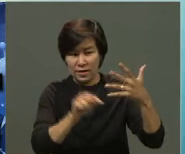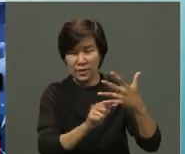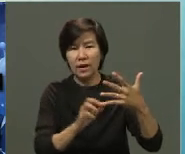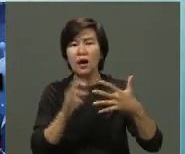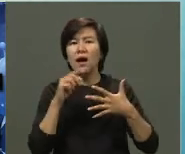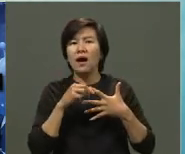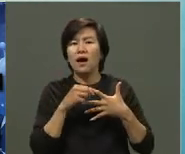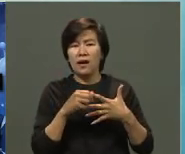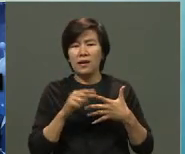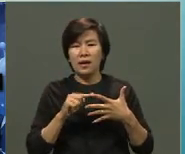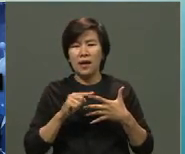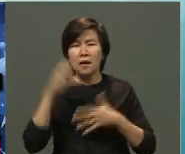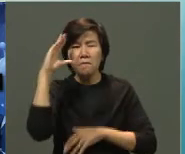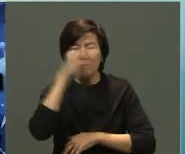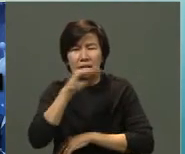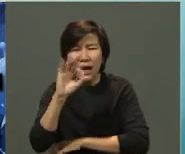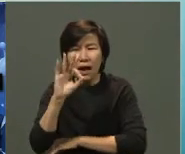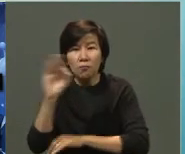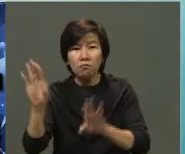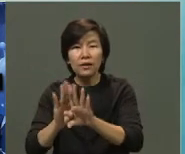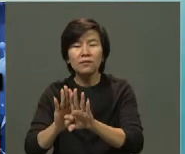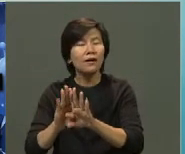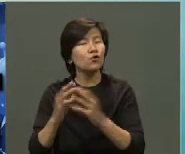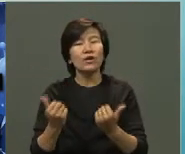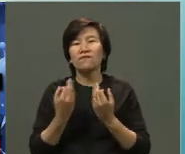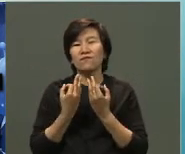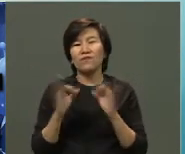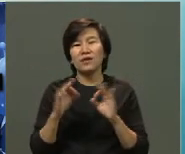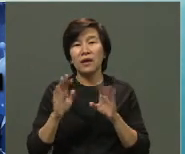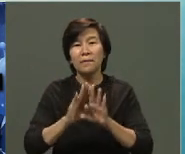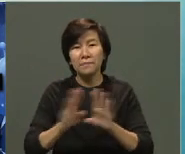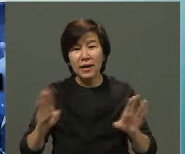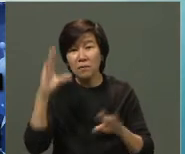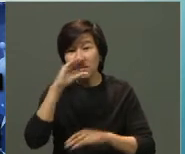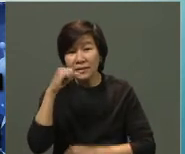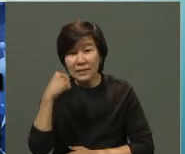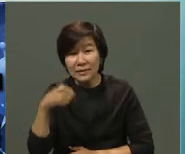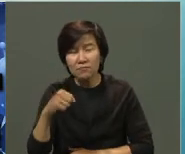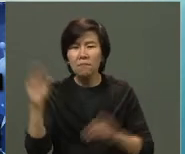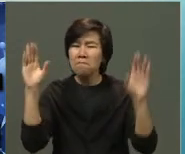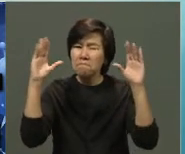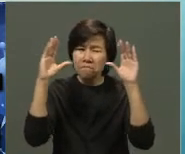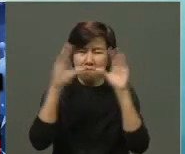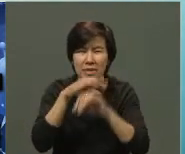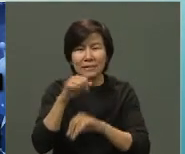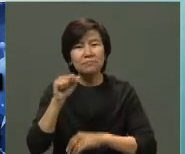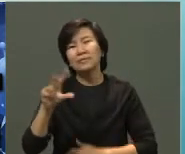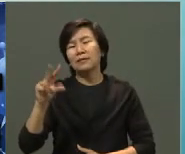เรื่องที่เป็นอันใหม่ที่ตีกรอบสีแดงนี้คือสถานบริการนะครับพูดง่ายภาพบาร์คาราโอเกะน่ะอันที่สองคือร้านเกมส์นะครับอินเตอร์เน็ตและสุดท้ายคืออาบอบนวดหรือโรงน้ำชาไม่รู้ในรายละเอียดครับอันแรกคือโรงเรียนนะครับอ่าอันนี้พูดแล้วนะครับก็อย่างที่ว่าเปิดทั้งหมดแล้วก็ห้างสรรพสินค้าเดิมบอกว่าให้กำหนดอยู่แค่21:00นตอนนี้ไม่ต้องแล้วครับก็จะเปิดถึง 22:00นจะเปิดถึง 10:30